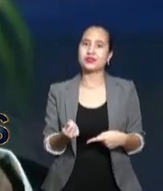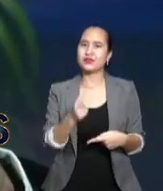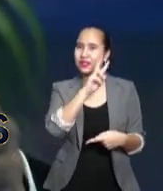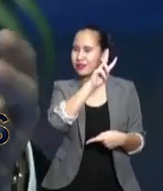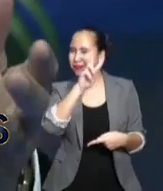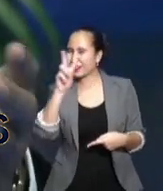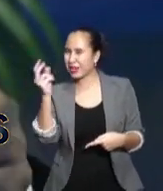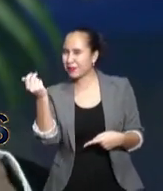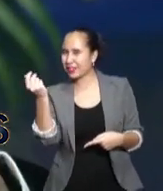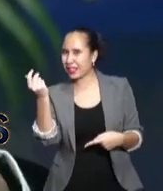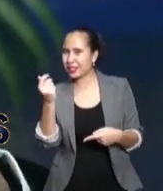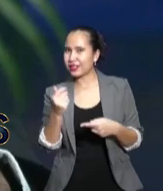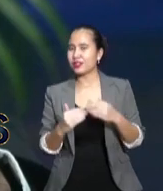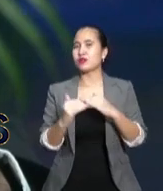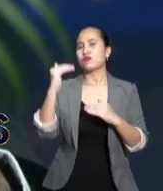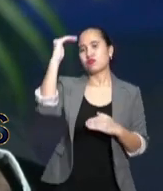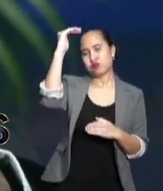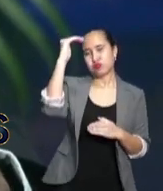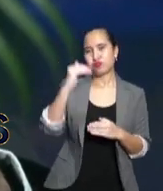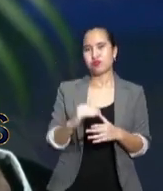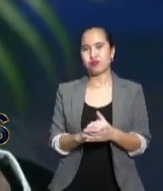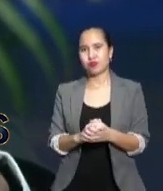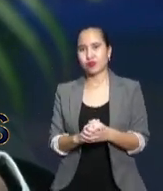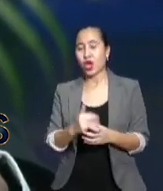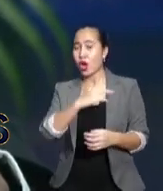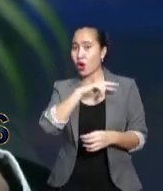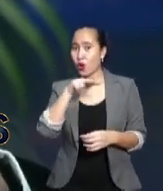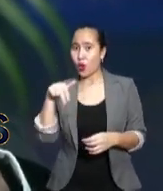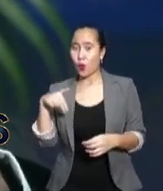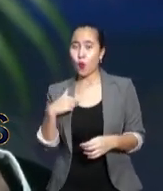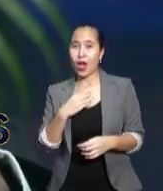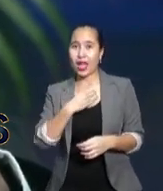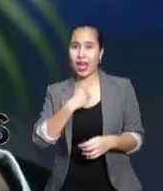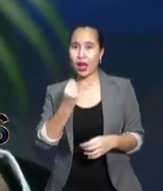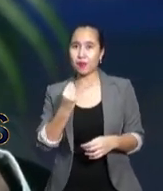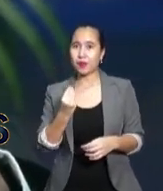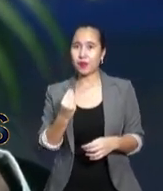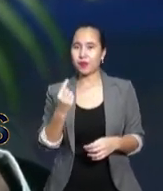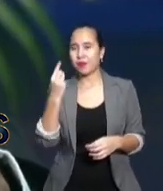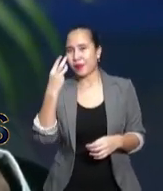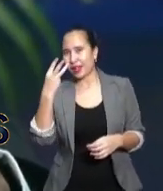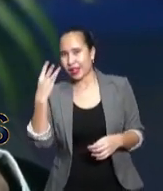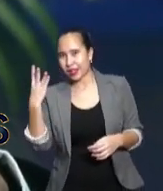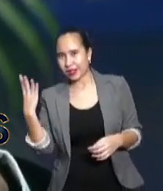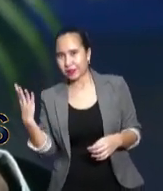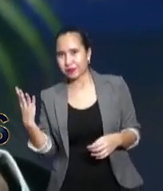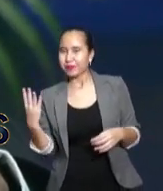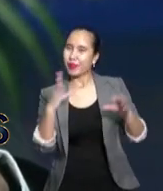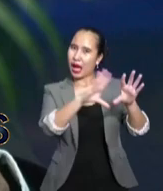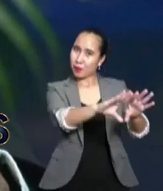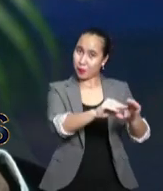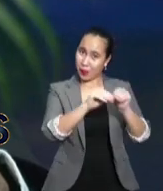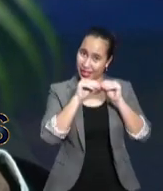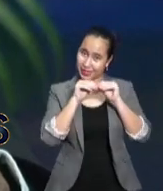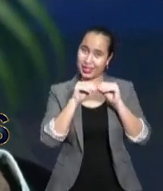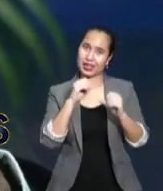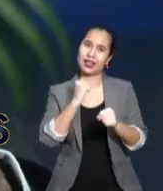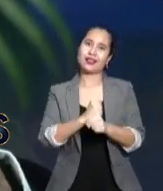prijzen de lucht ingaan. Wij hebben dus een aantal macro-economische ingrepen